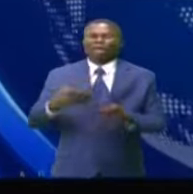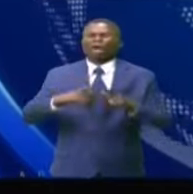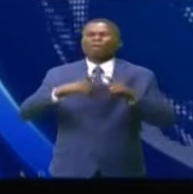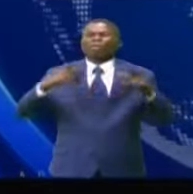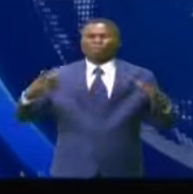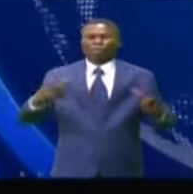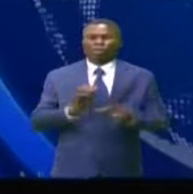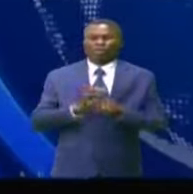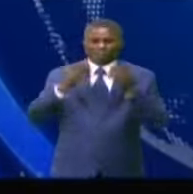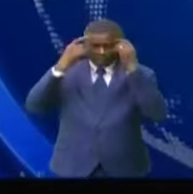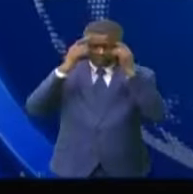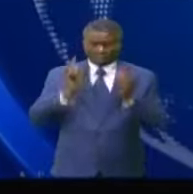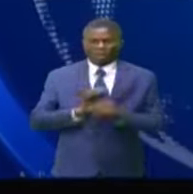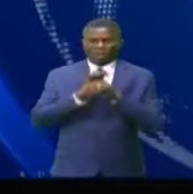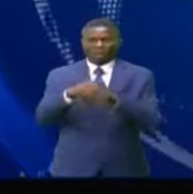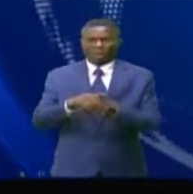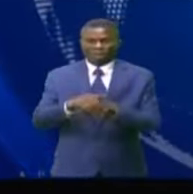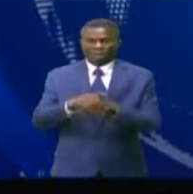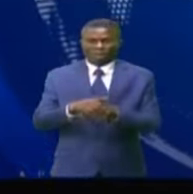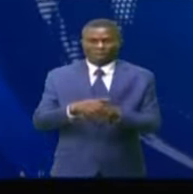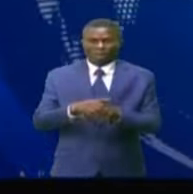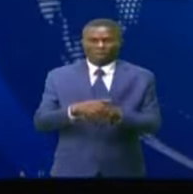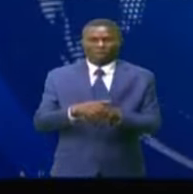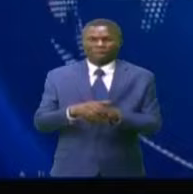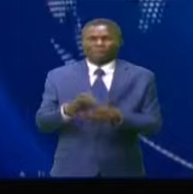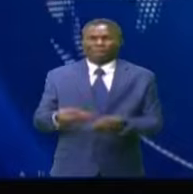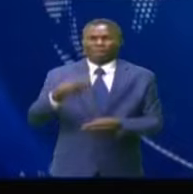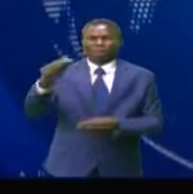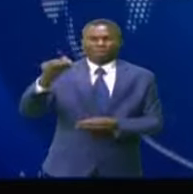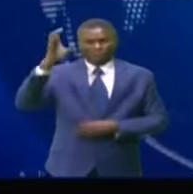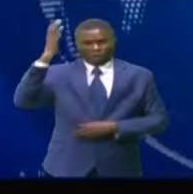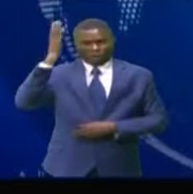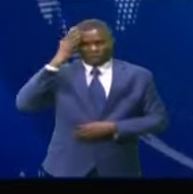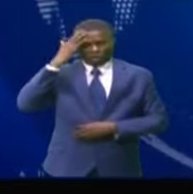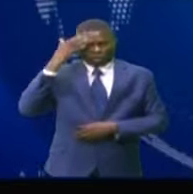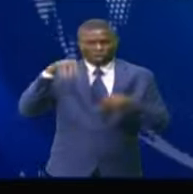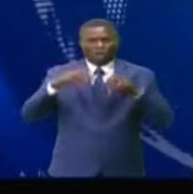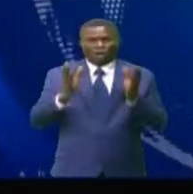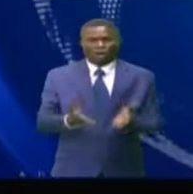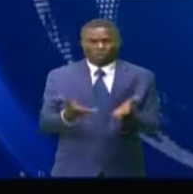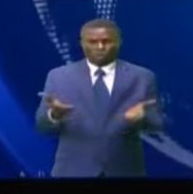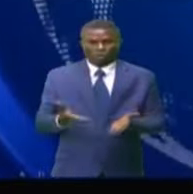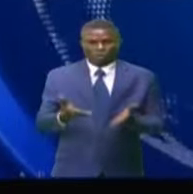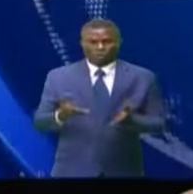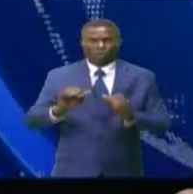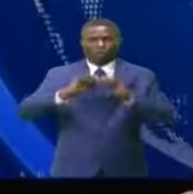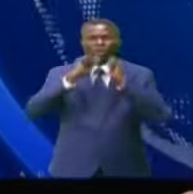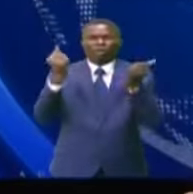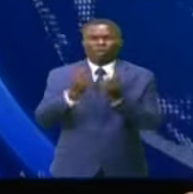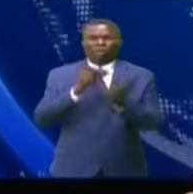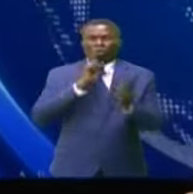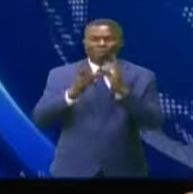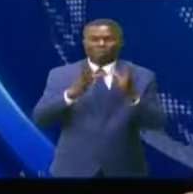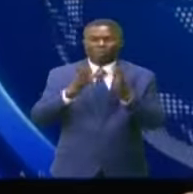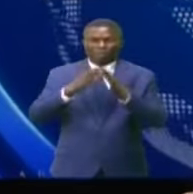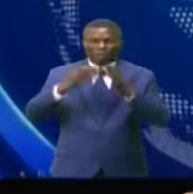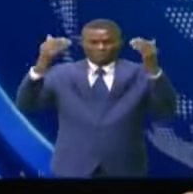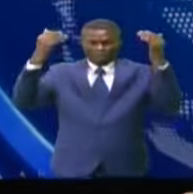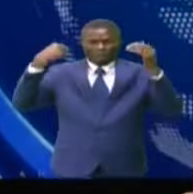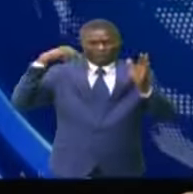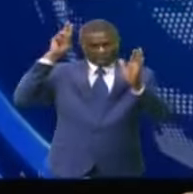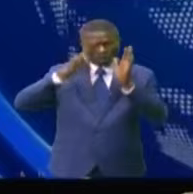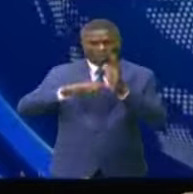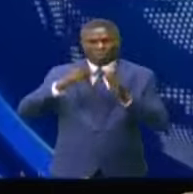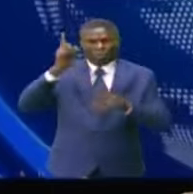pris l'engagement de transférer les connaissances aux Congolais, aux nationaux. La firme a eu des échanges avec le chef du gouvernement